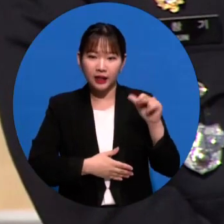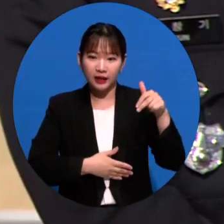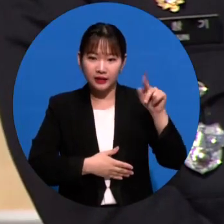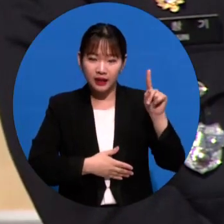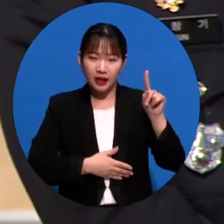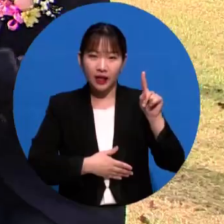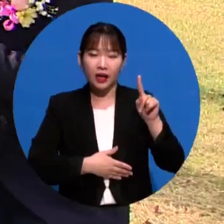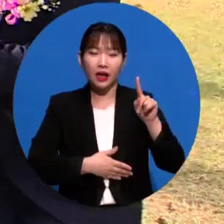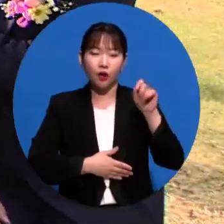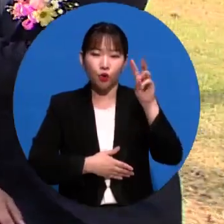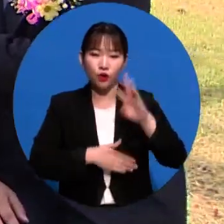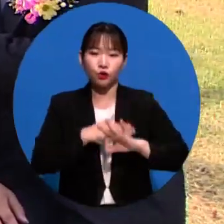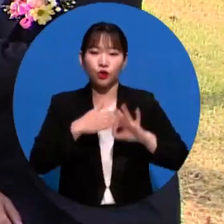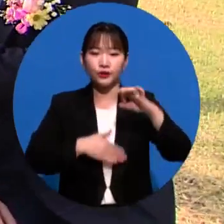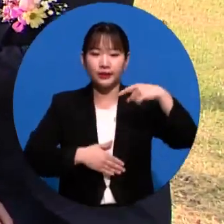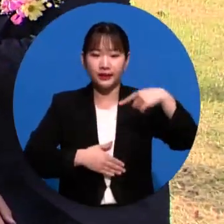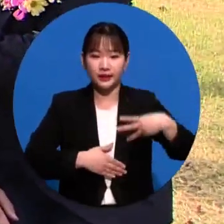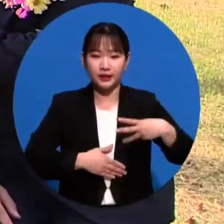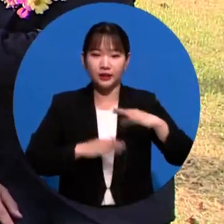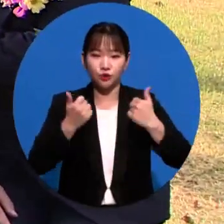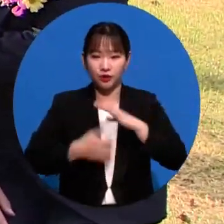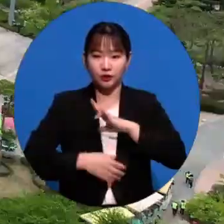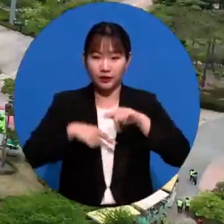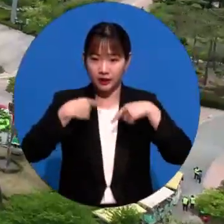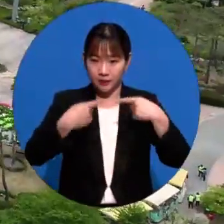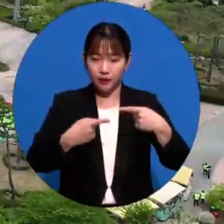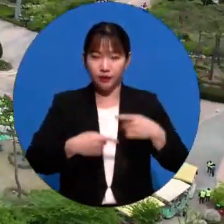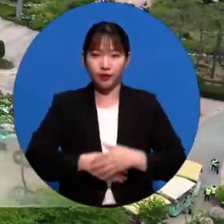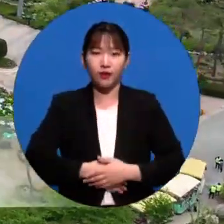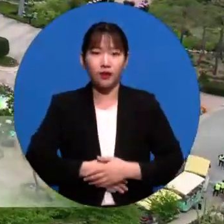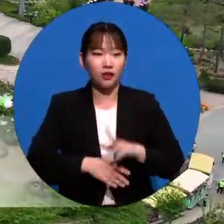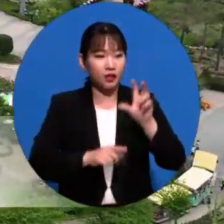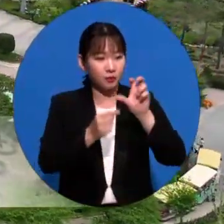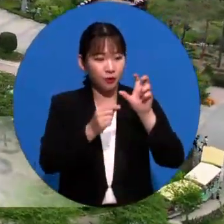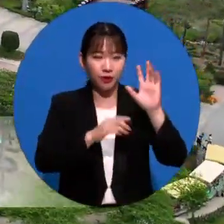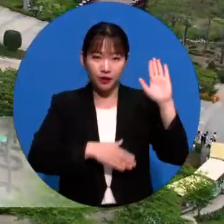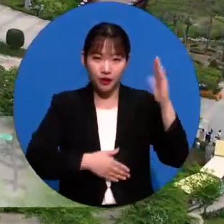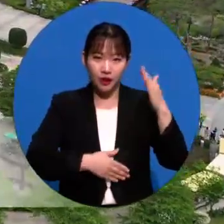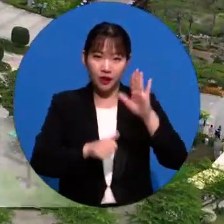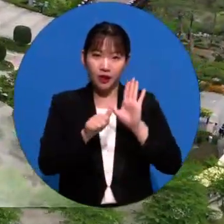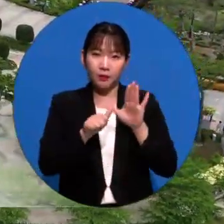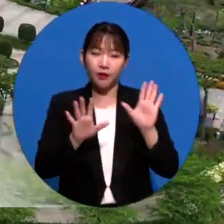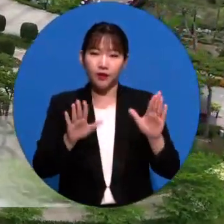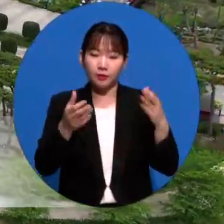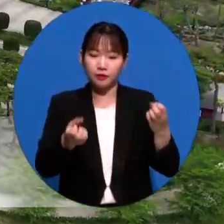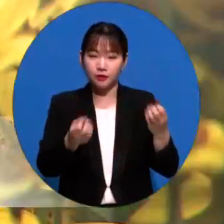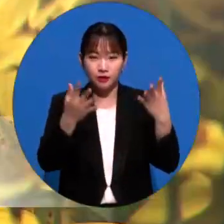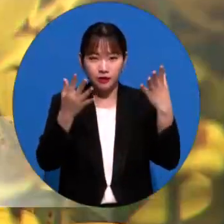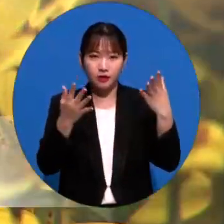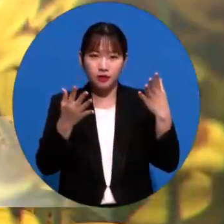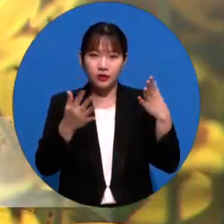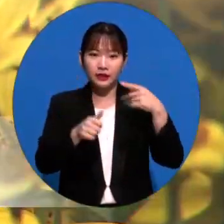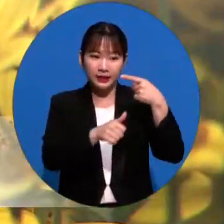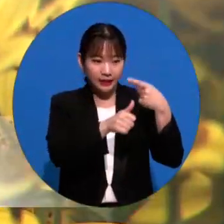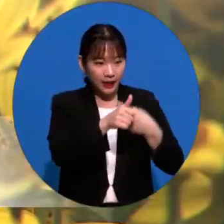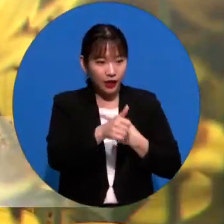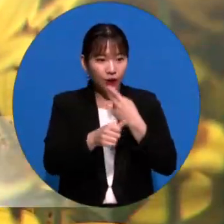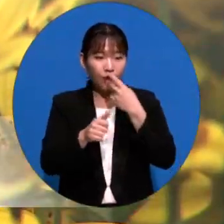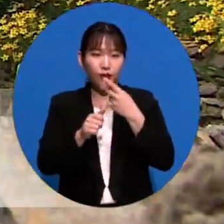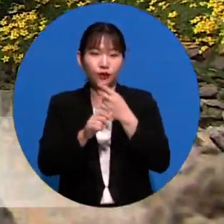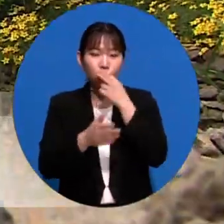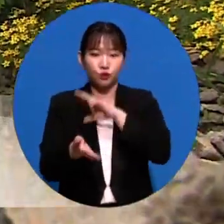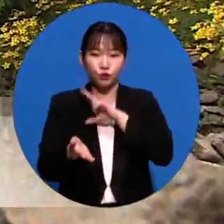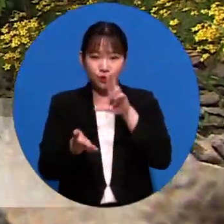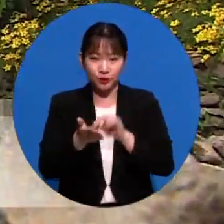서구을 국회의원이 참석해 눈길을 끌었습니다. 올해로 25회째를 맞는 한평 나비 대축제는 자연과 생태를